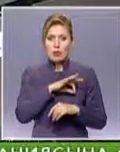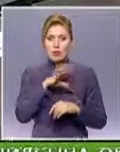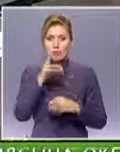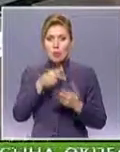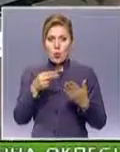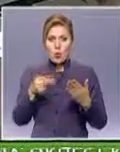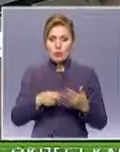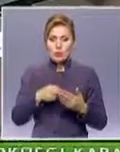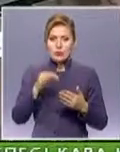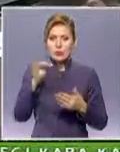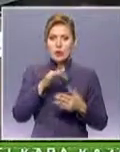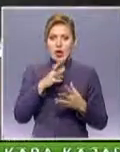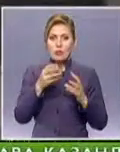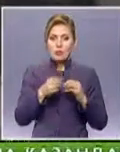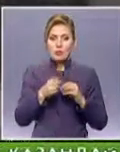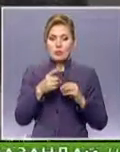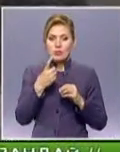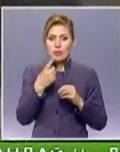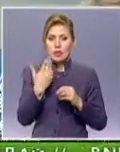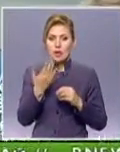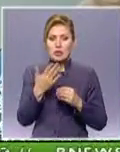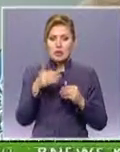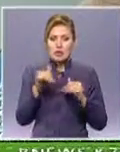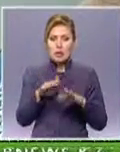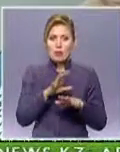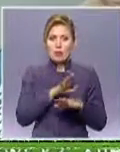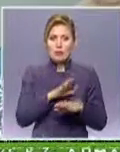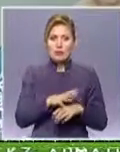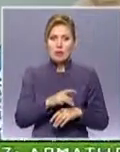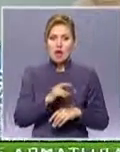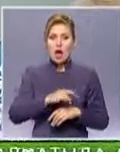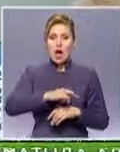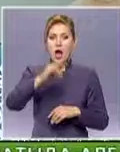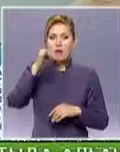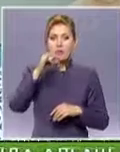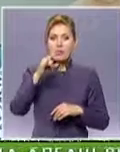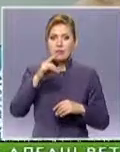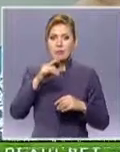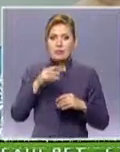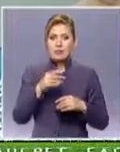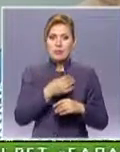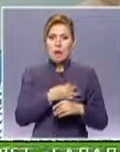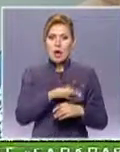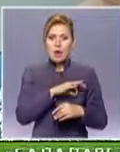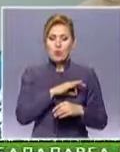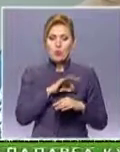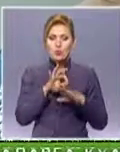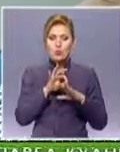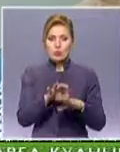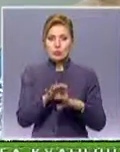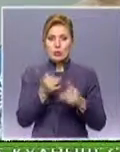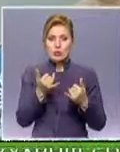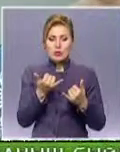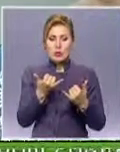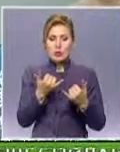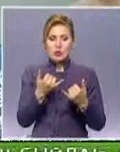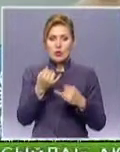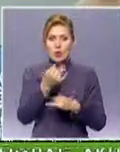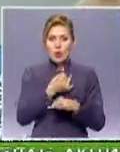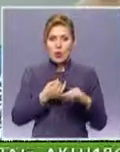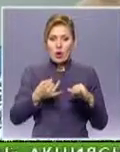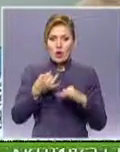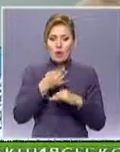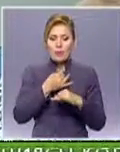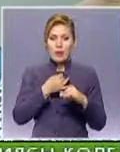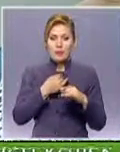қойылған меморандум негізінде біржақты етілетін болады. Авиациялық транспорттық прокуратурасымен өткізіліп жатқан дөңгелек стол, ол әрине